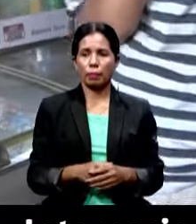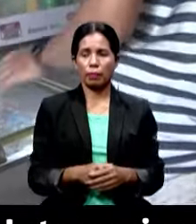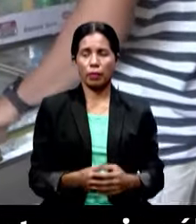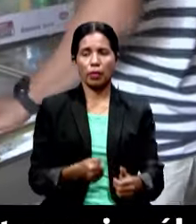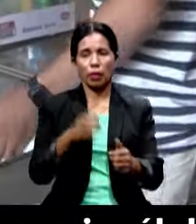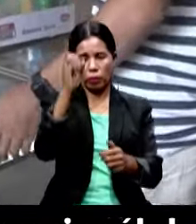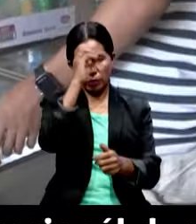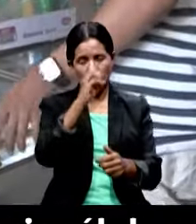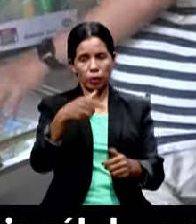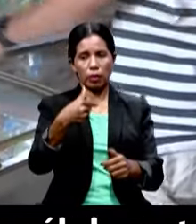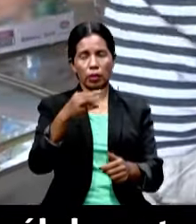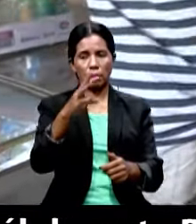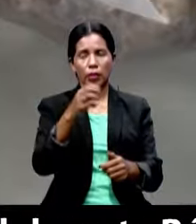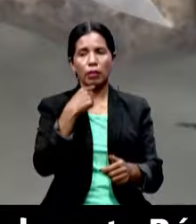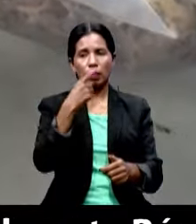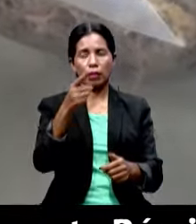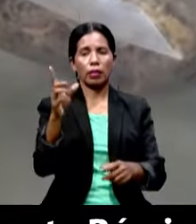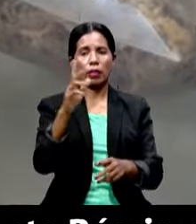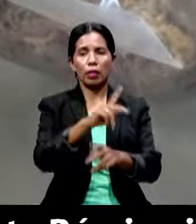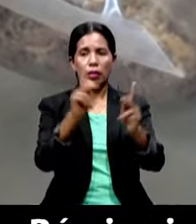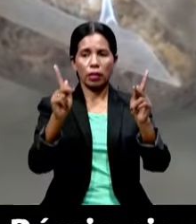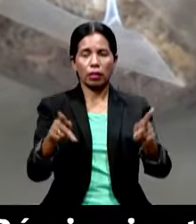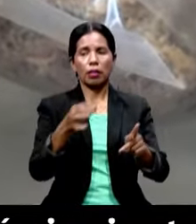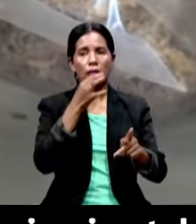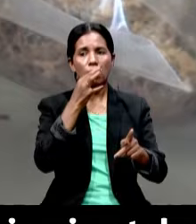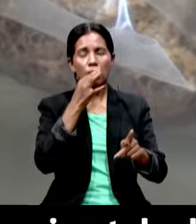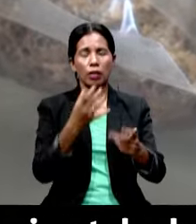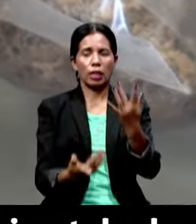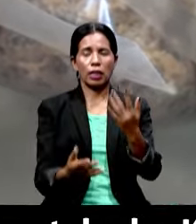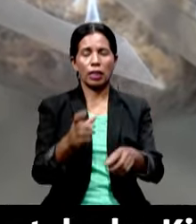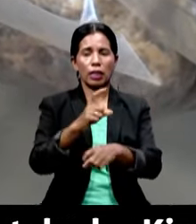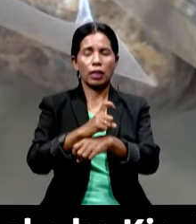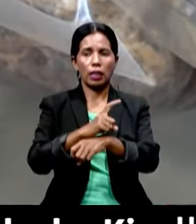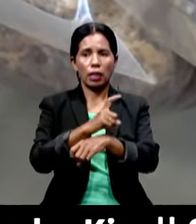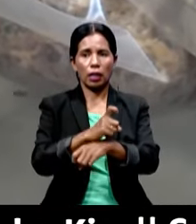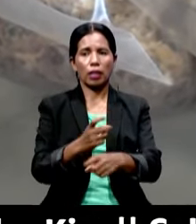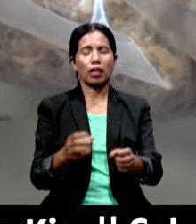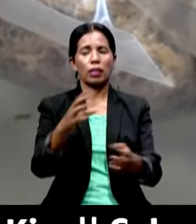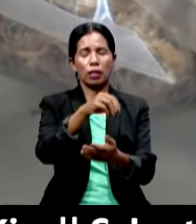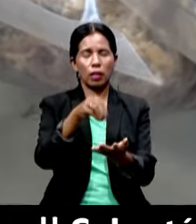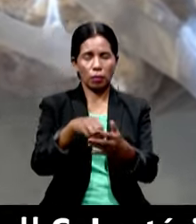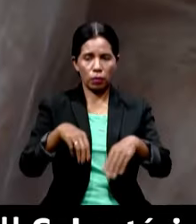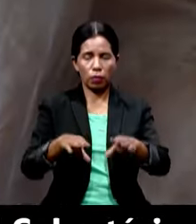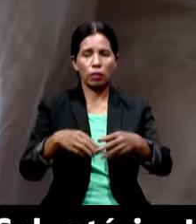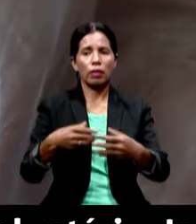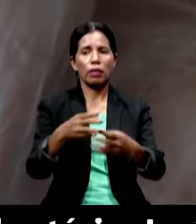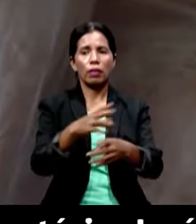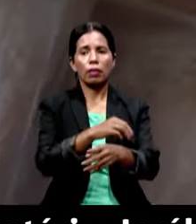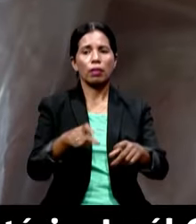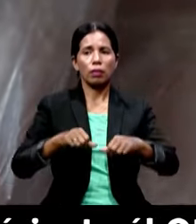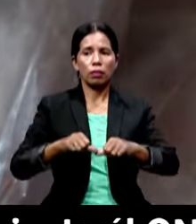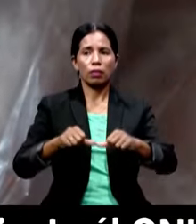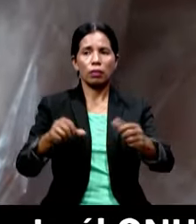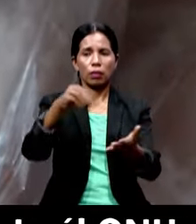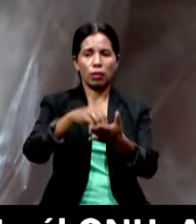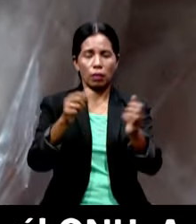Turup saro saung jemen inian mos no takatak ia loja balung aihan balung nehe kobur mebe kontinuafaan produtu balung estraga duona mebe kontinua